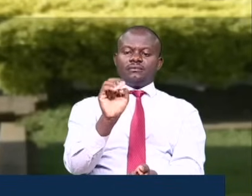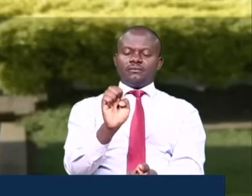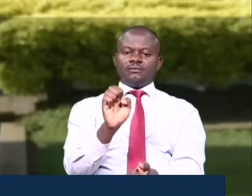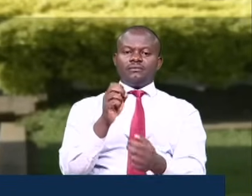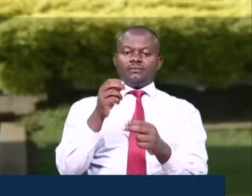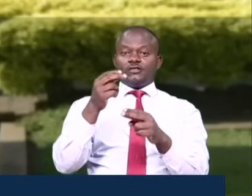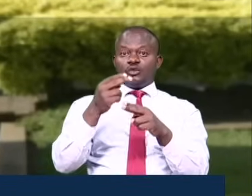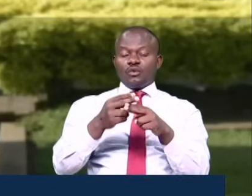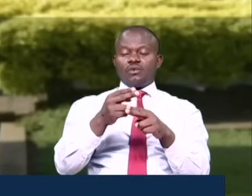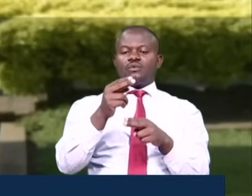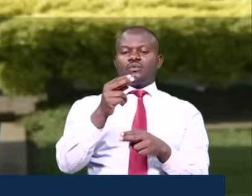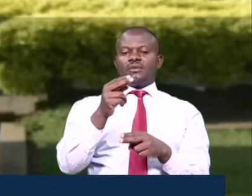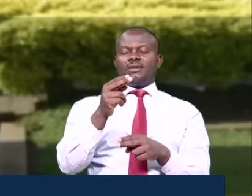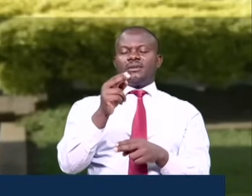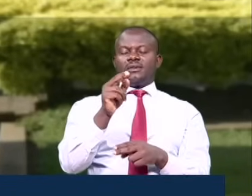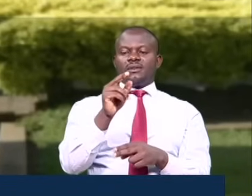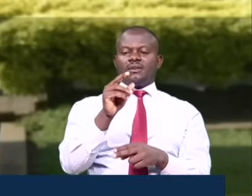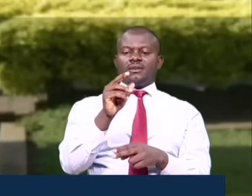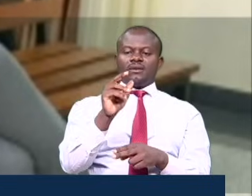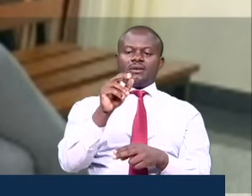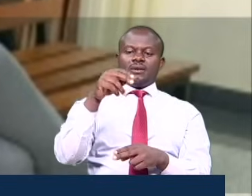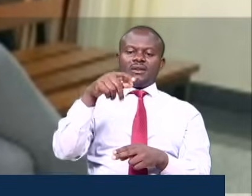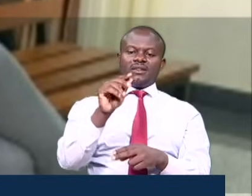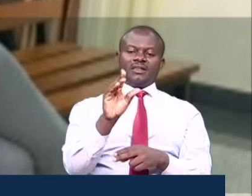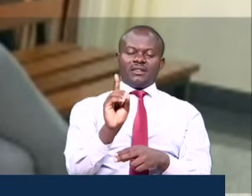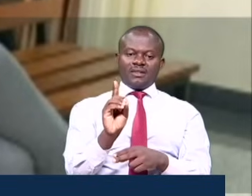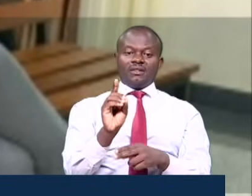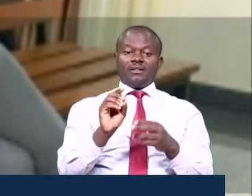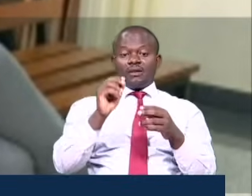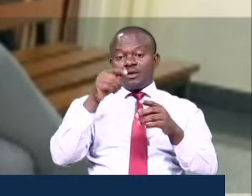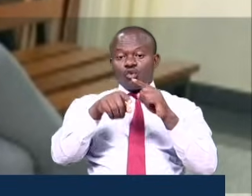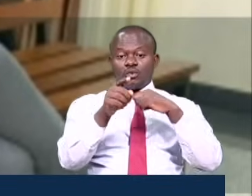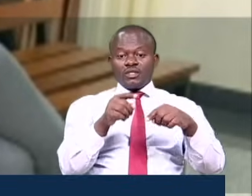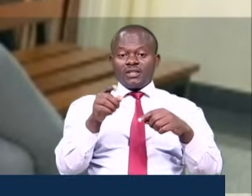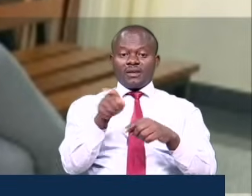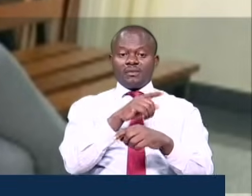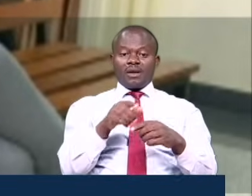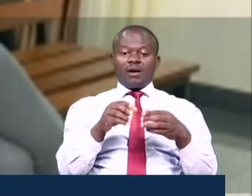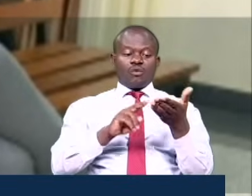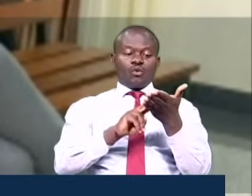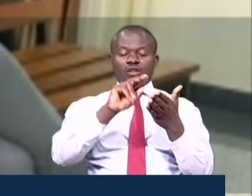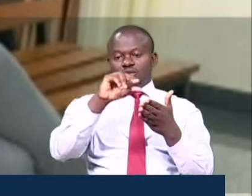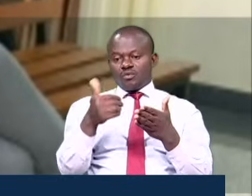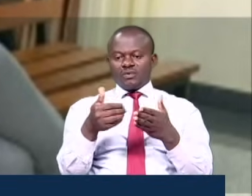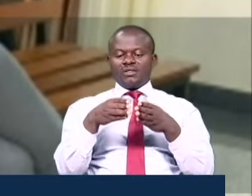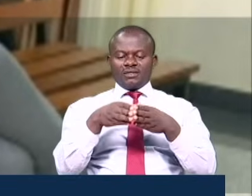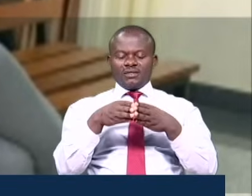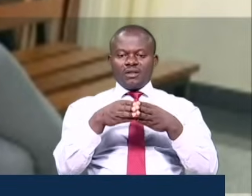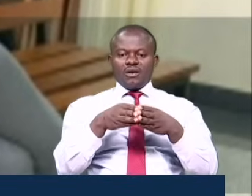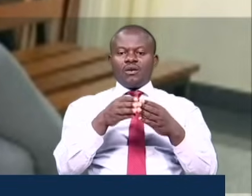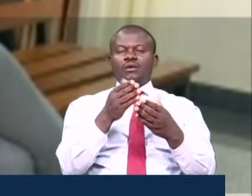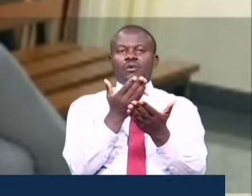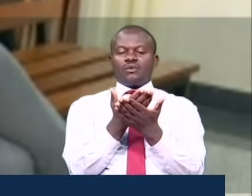cy'imyaka 5 rumuhamije ibyaha byo gukoresha undi imibonano mpuzabitsina ku gahato no gusaba cyangwa se gukora